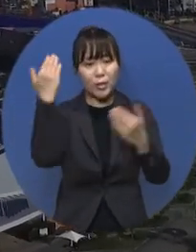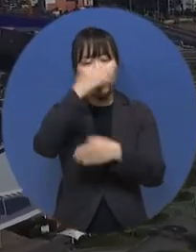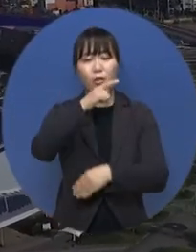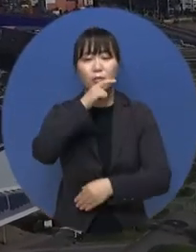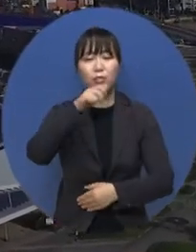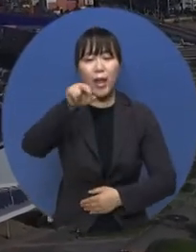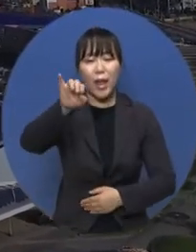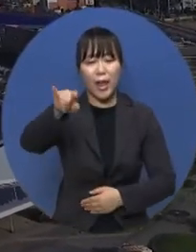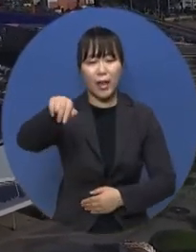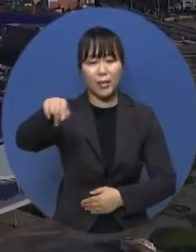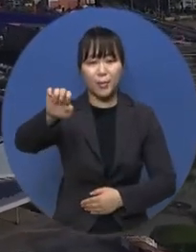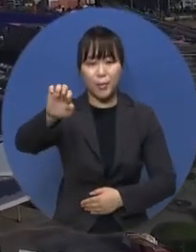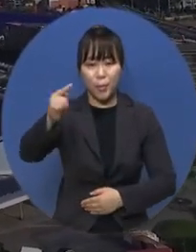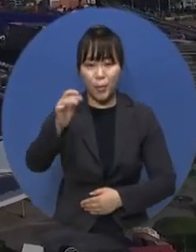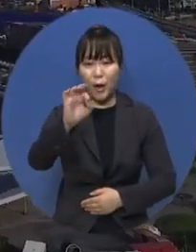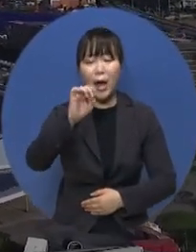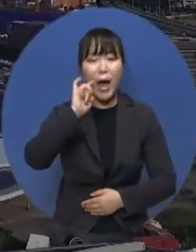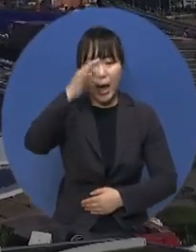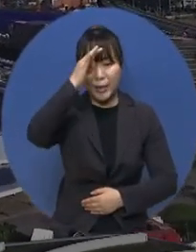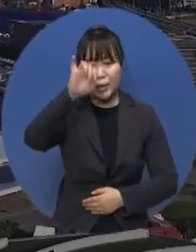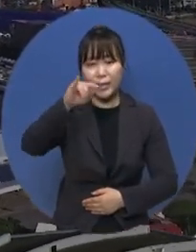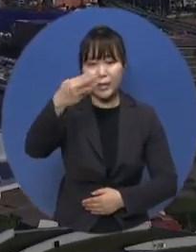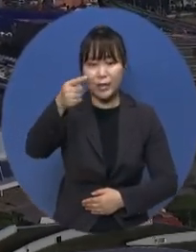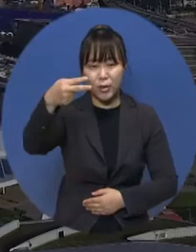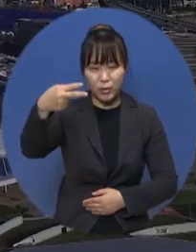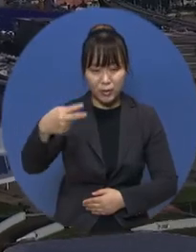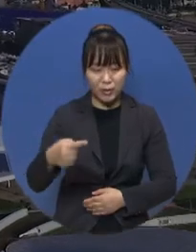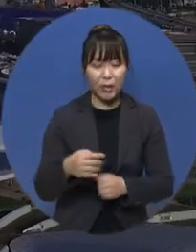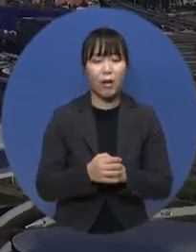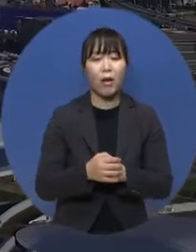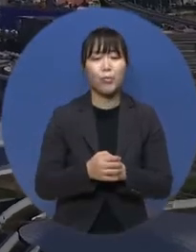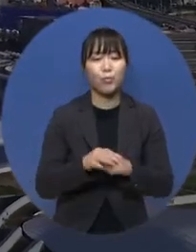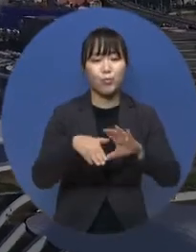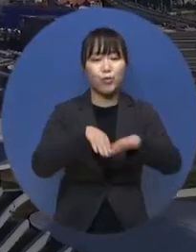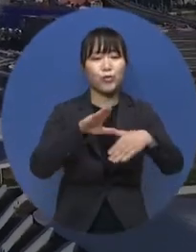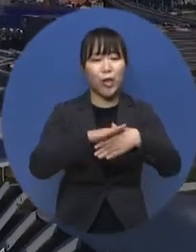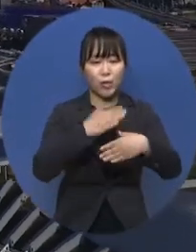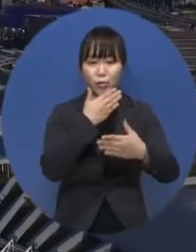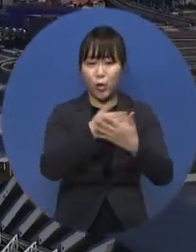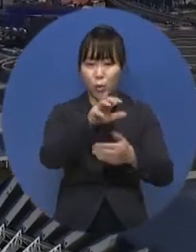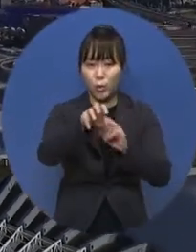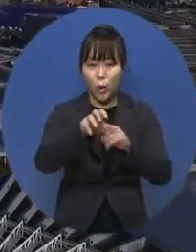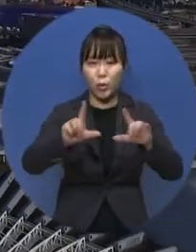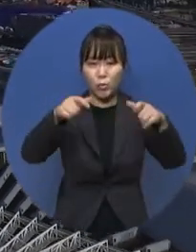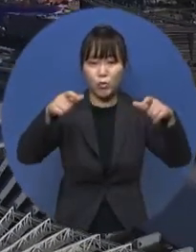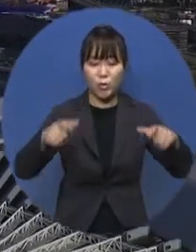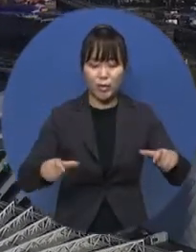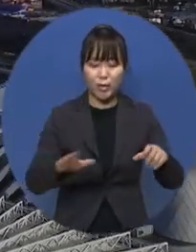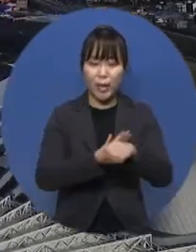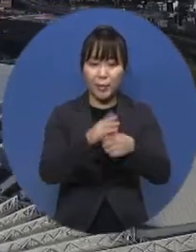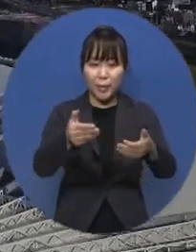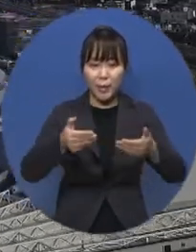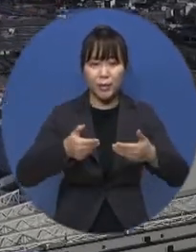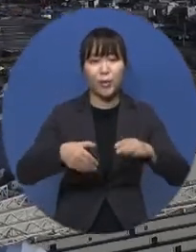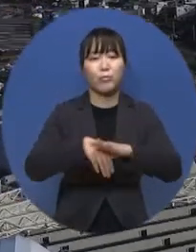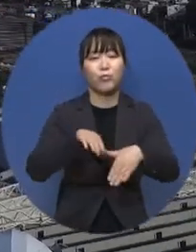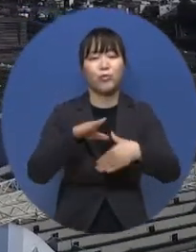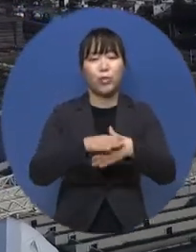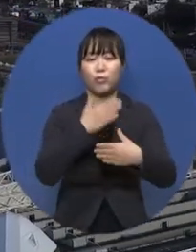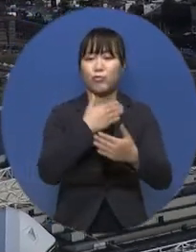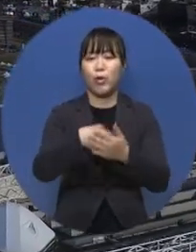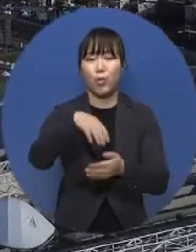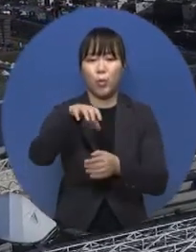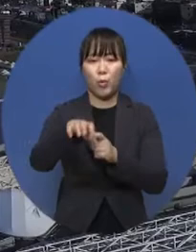엑스포 아트 갤러리가 문화 랜드마크로 자리 잡고 동북권에서 사랑받는 문화 거점